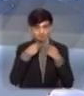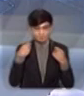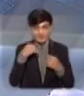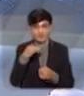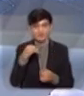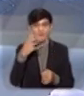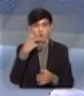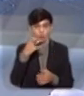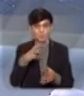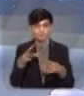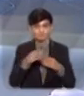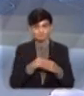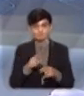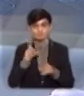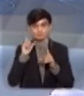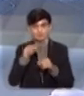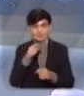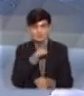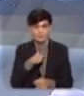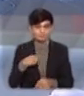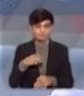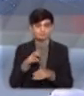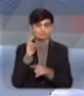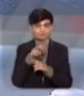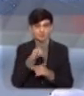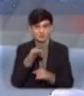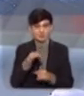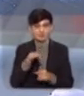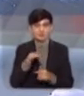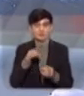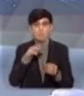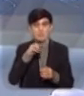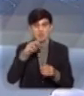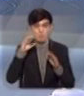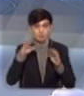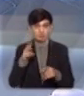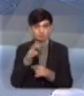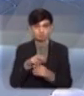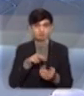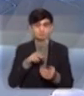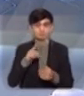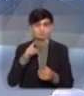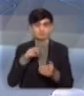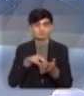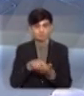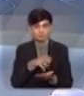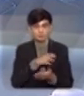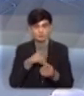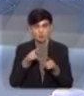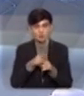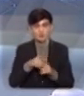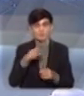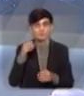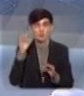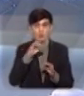апарып, анасының орнына өзі қажылығын өтеп қайтыпты. Бұл оқиғаны Талғат биыл басынан өткен ерекше